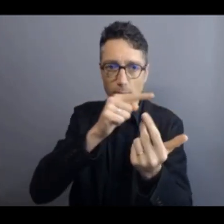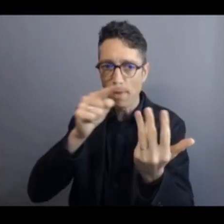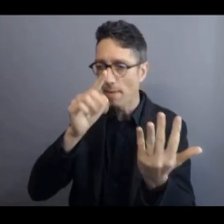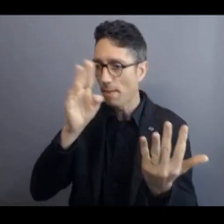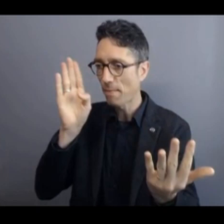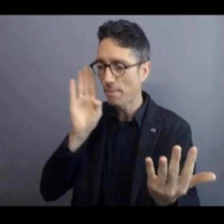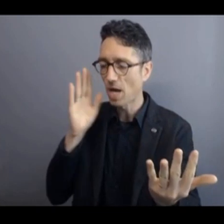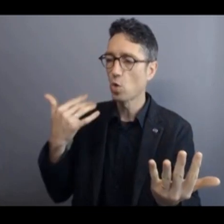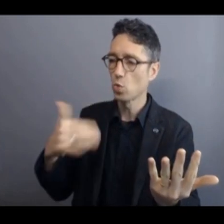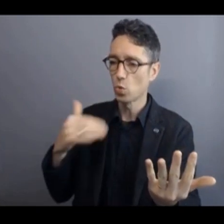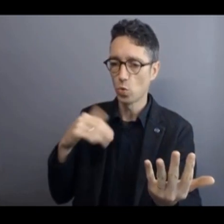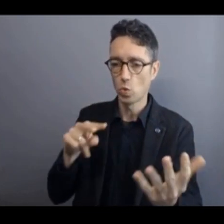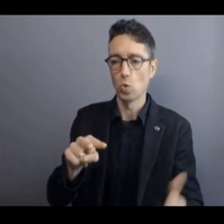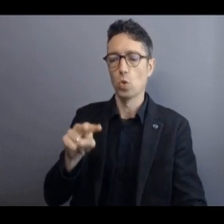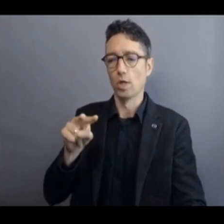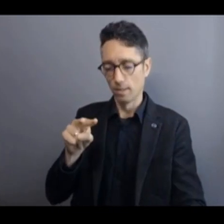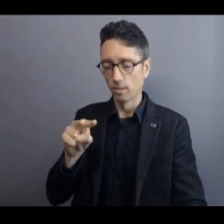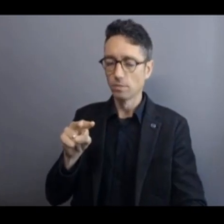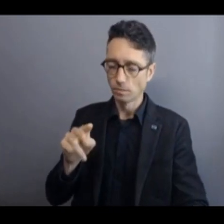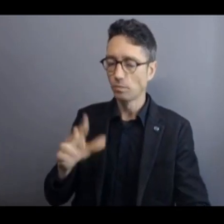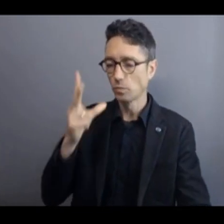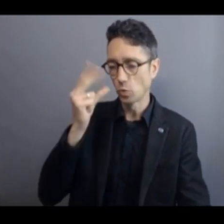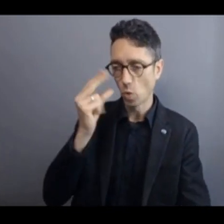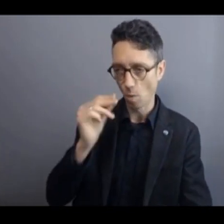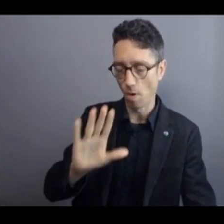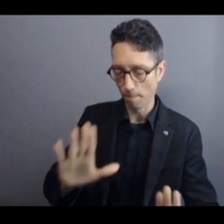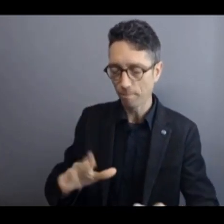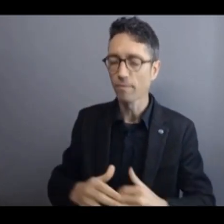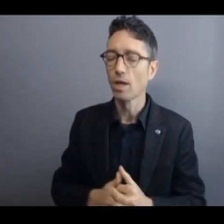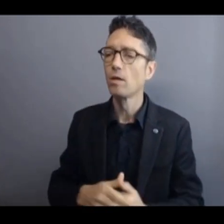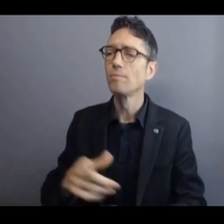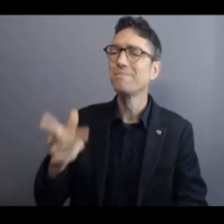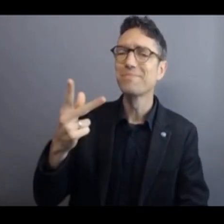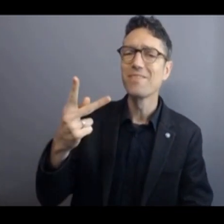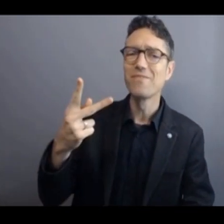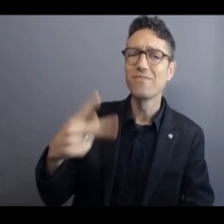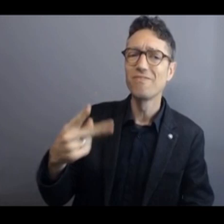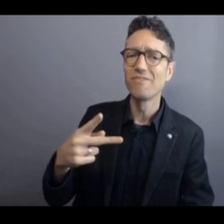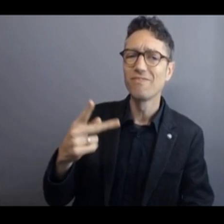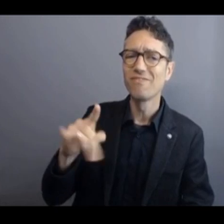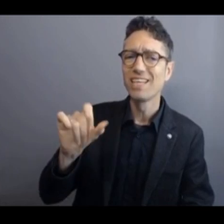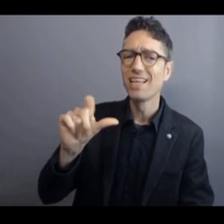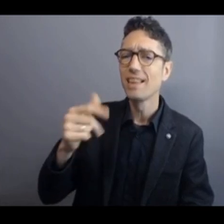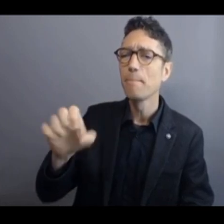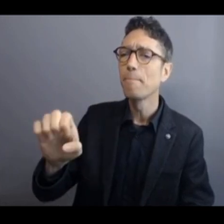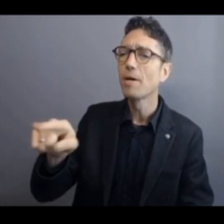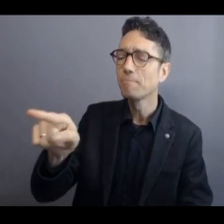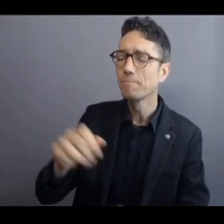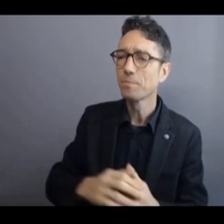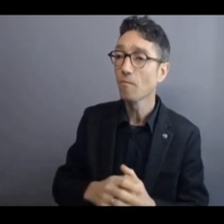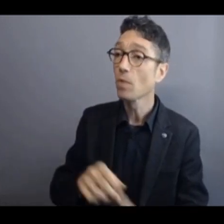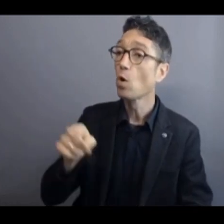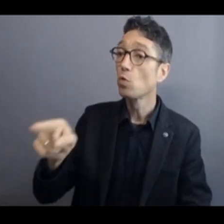ces aspects. Philippe, je reviens à toi, puisqu'on le disait, tu es un utilisateur